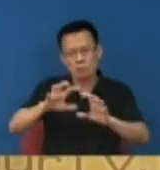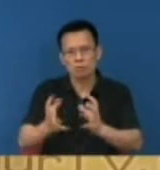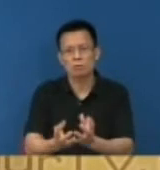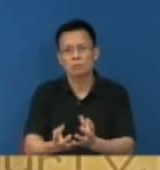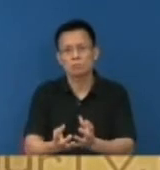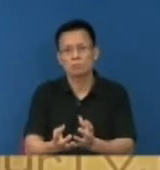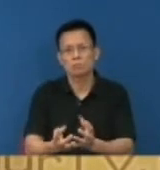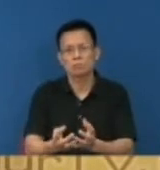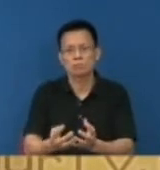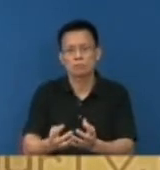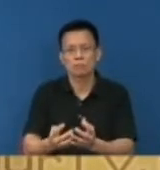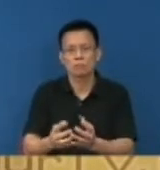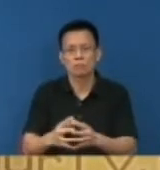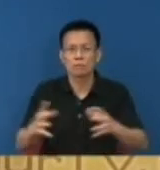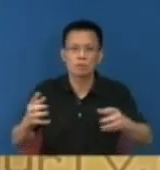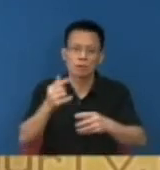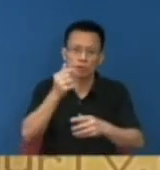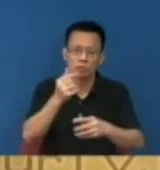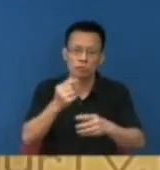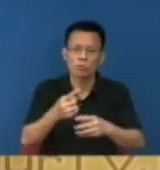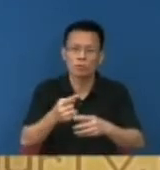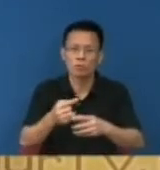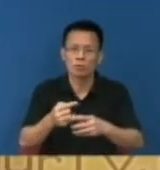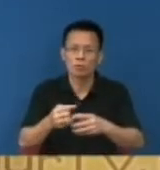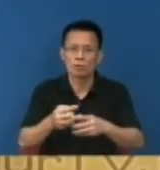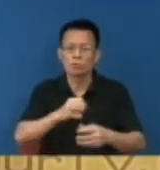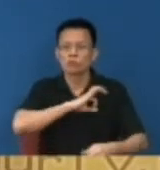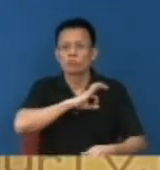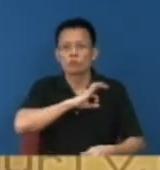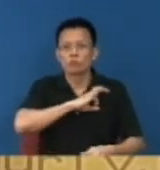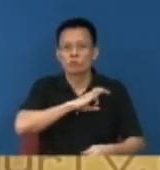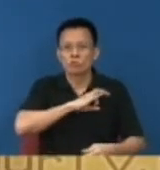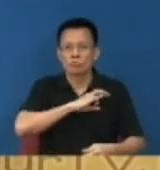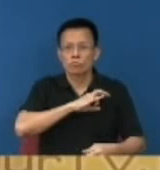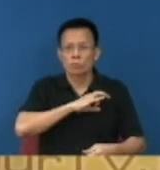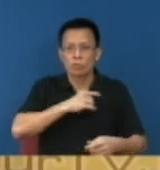嘅黨員喺長期嘅